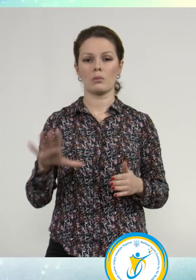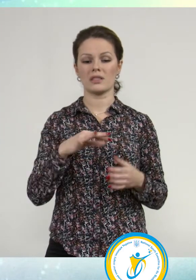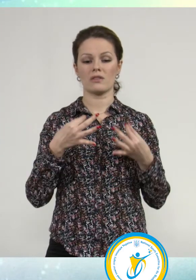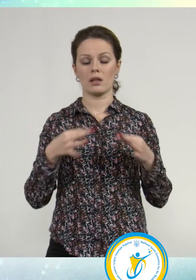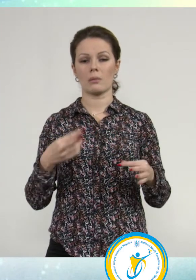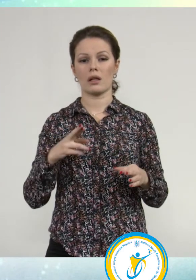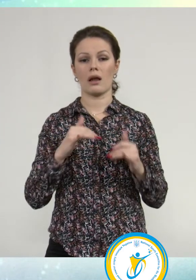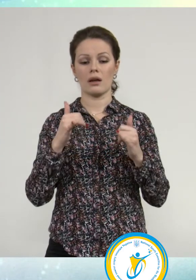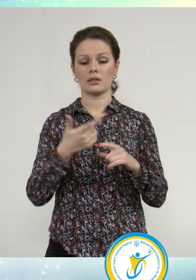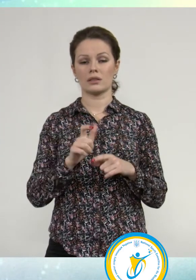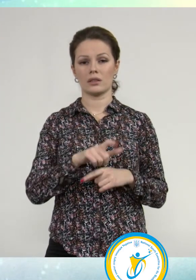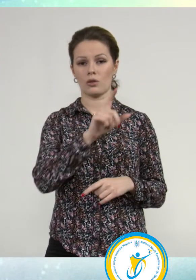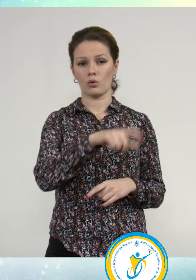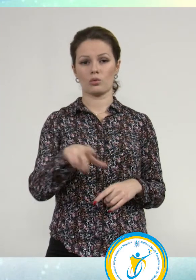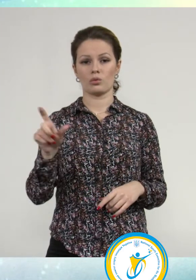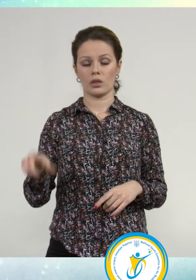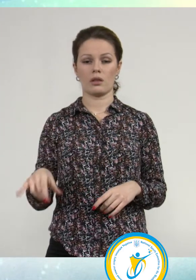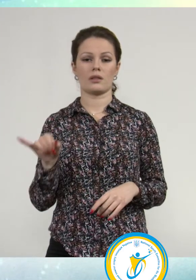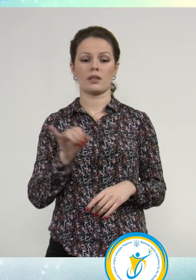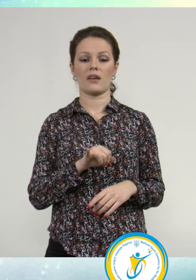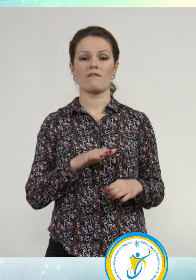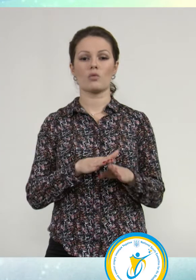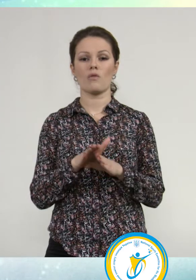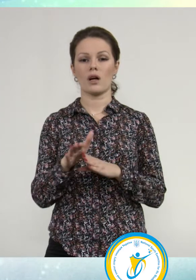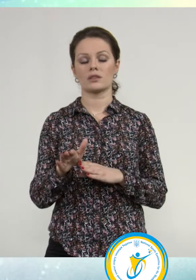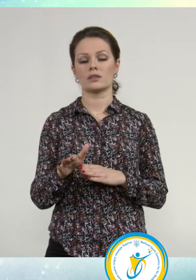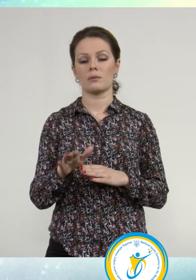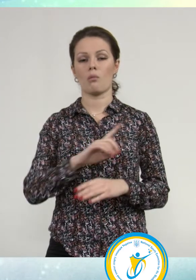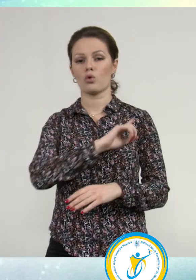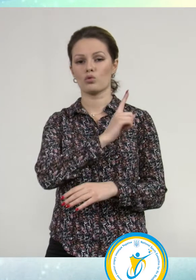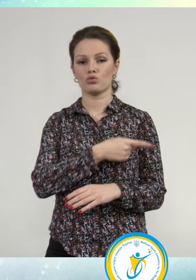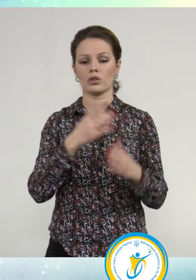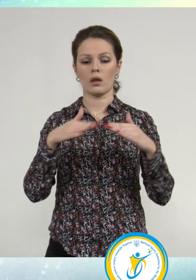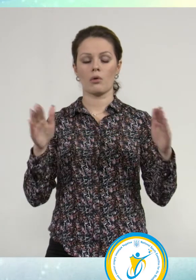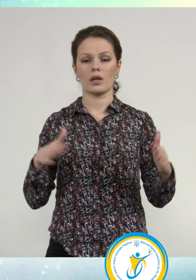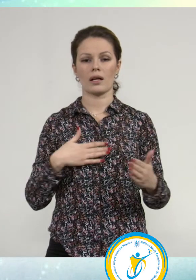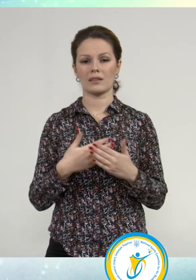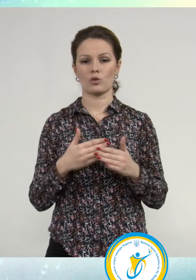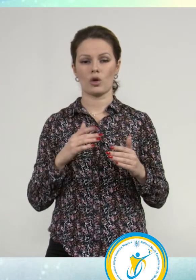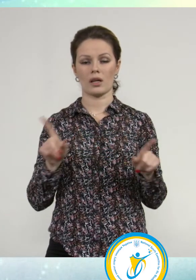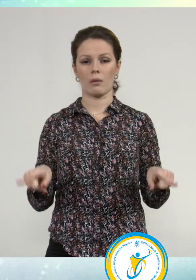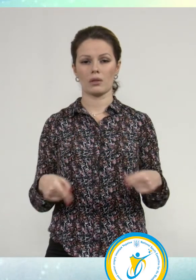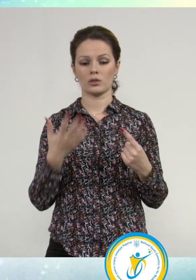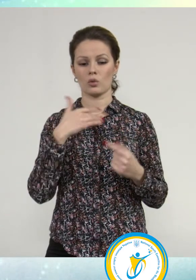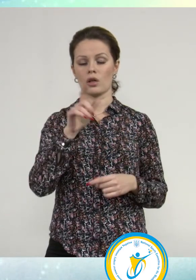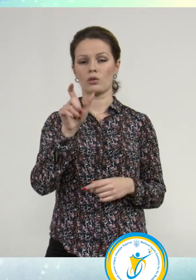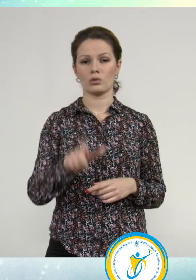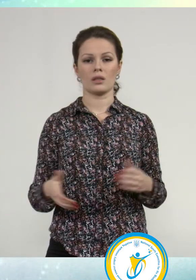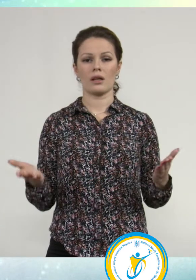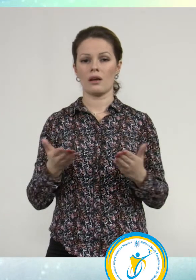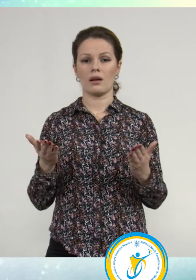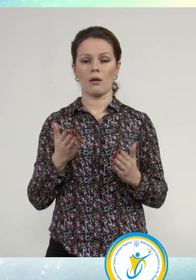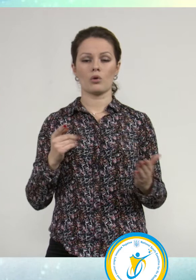звільняємо для цих людей. І відбуваються досить потужні табори активної реабілітації. Це коли людина,